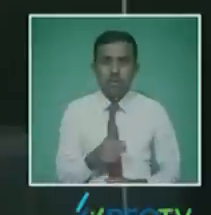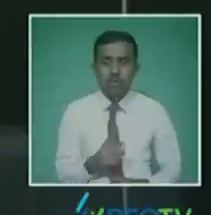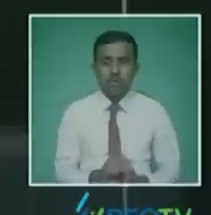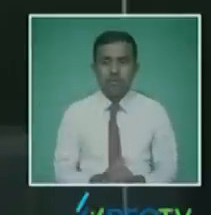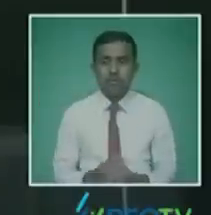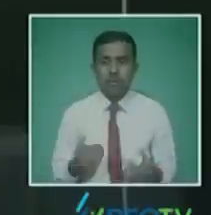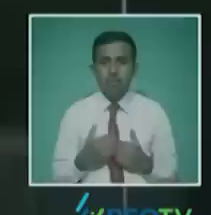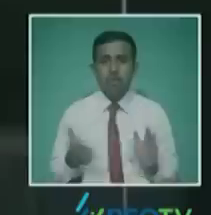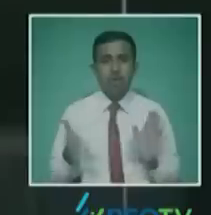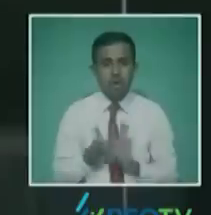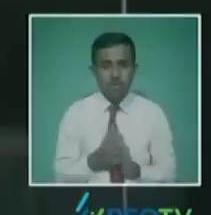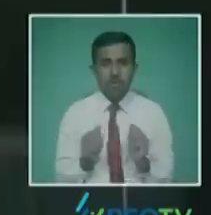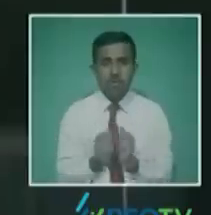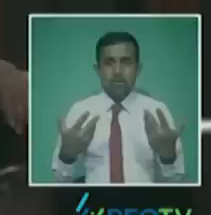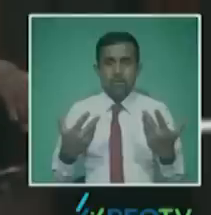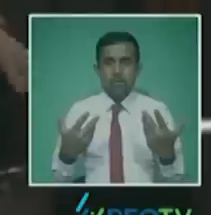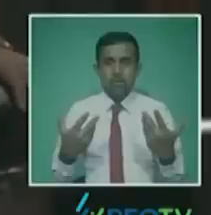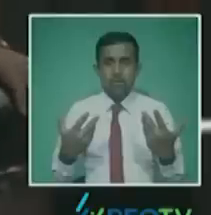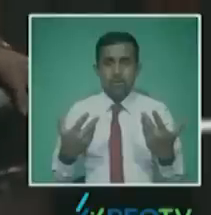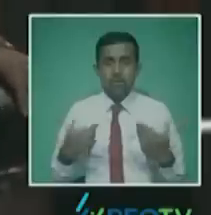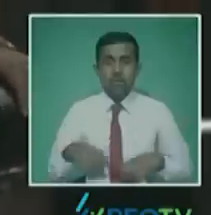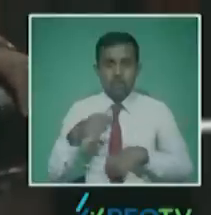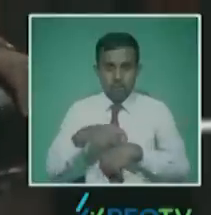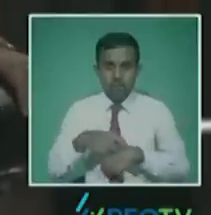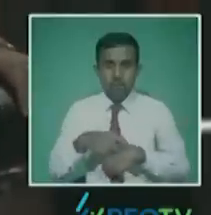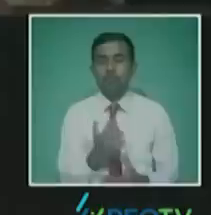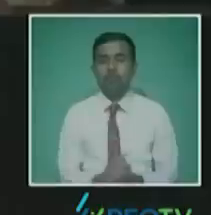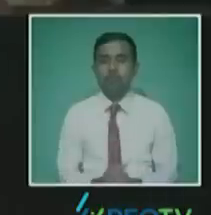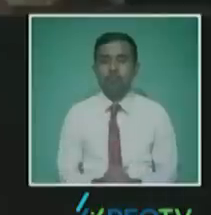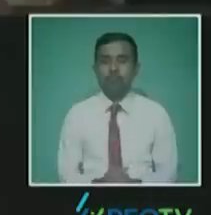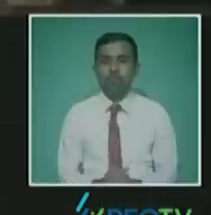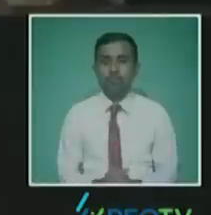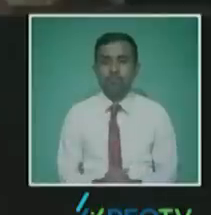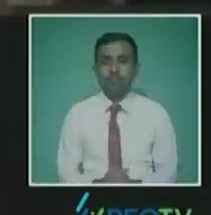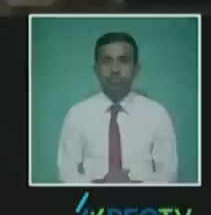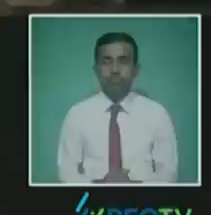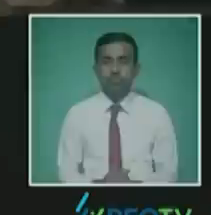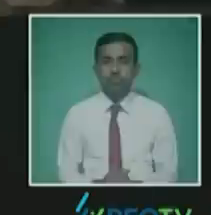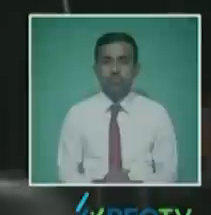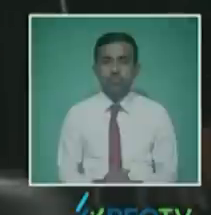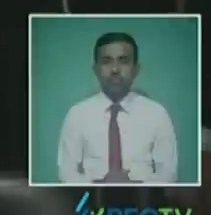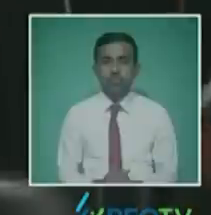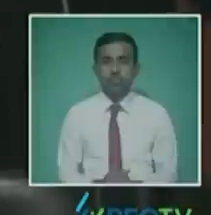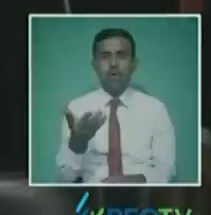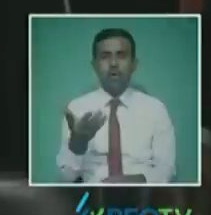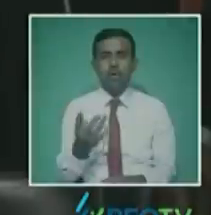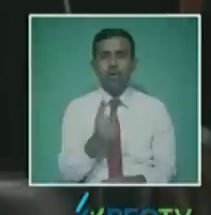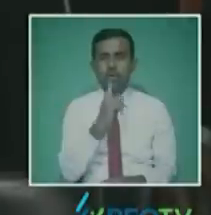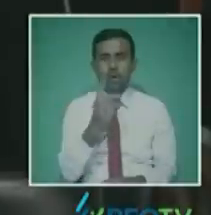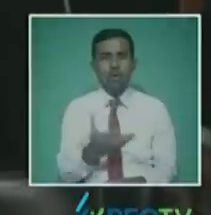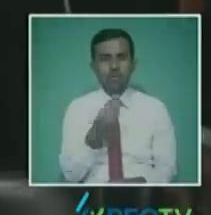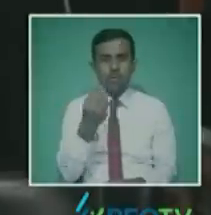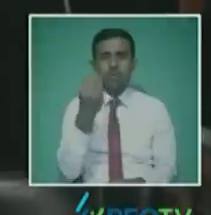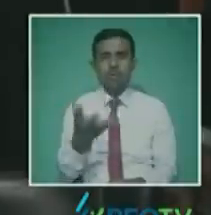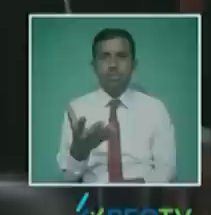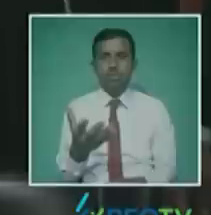I don't think we should be so harsh. මේ වෙලාව දෙන්න විනාඩිය මම විනාඩියයි. Honorable Harshadi Silva commented on a speech. You can't allow